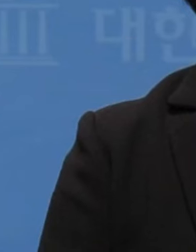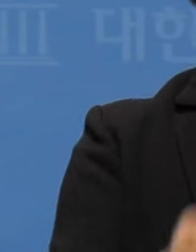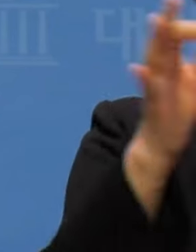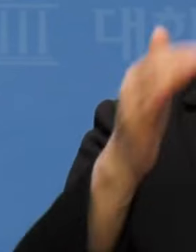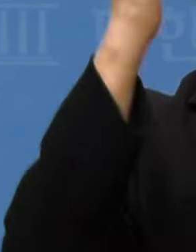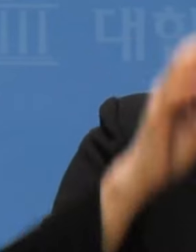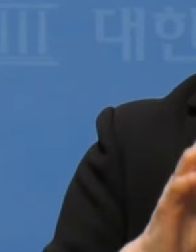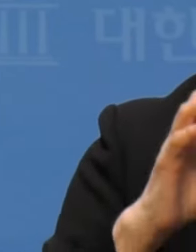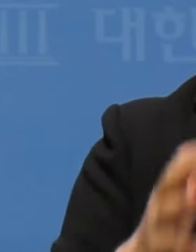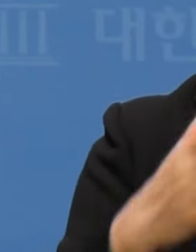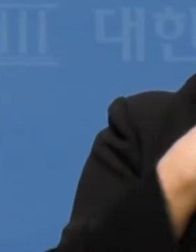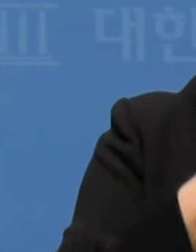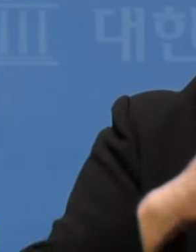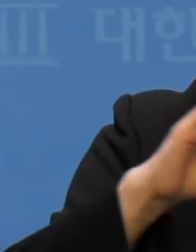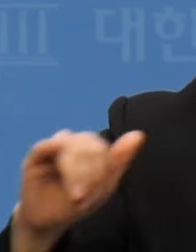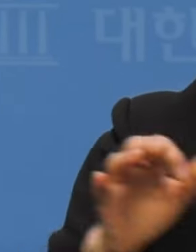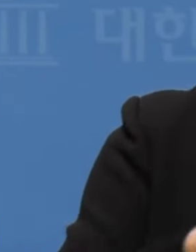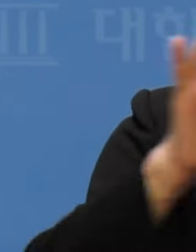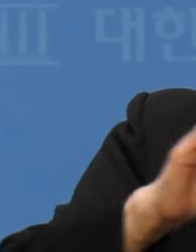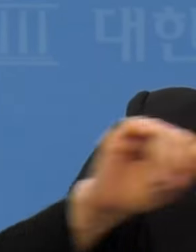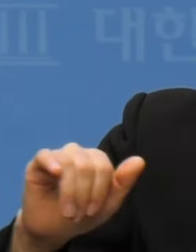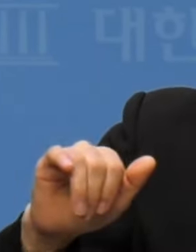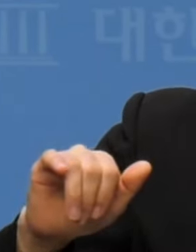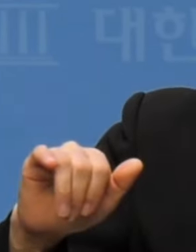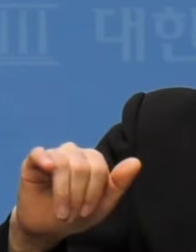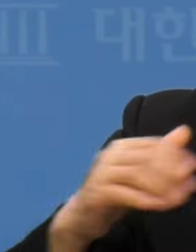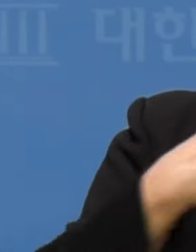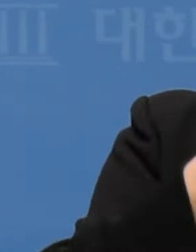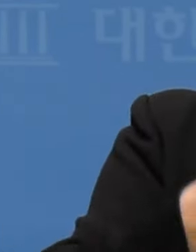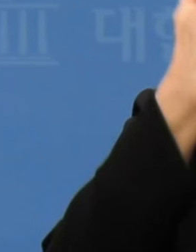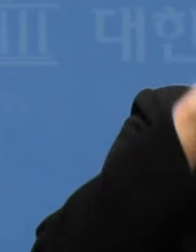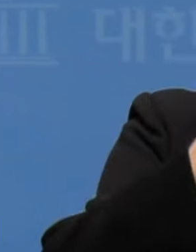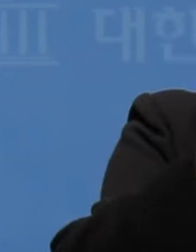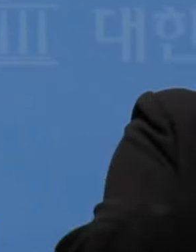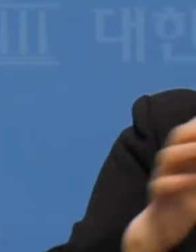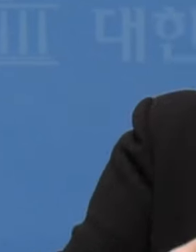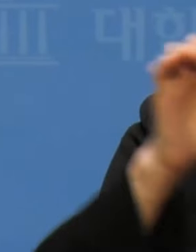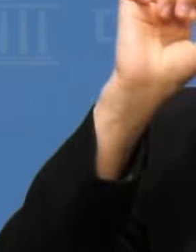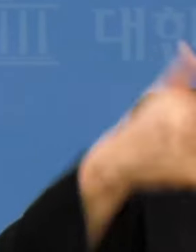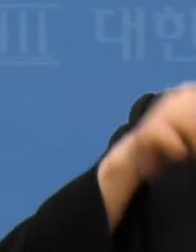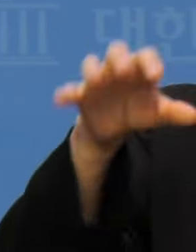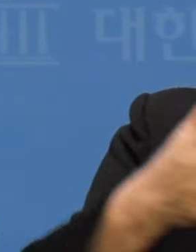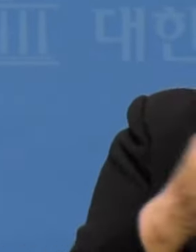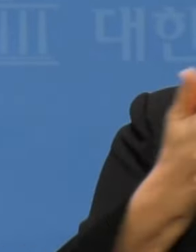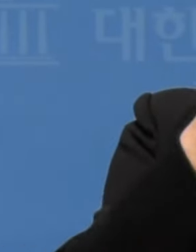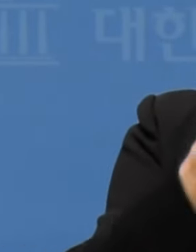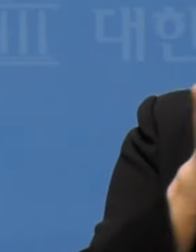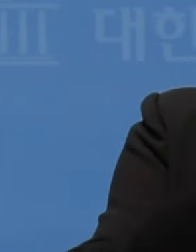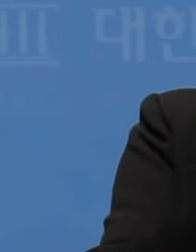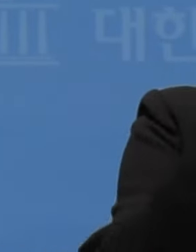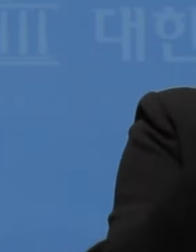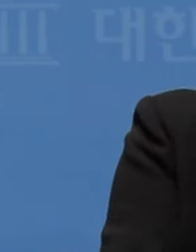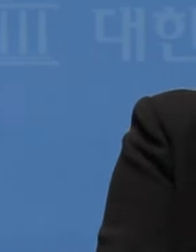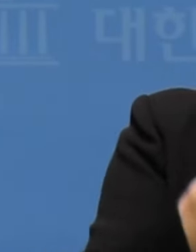그동안 한국은 안보 따로, 경제 따로, 안보는 미국과 경제는 중국과 긴밀한 관계를 맺는